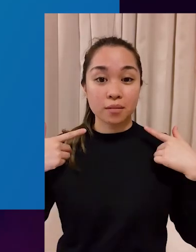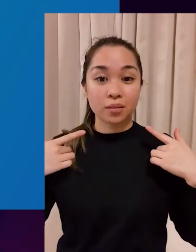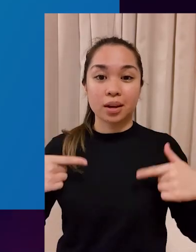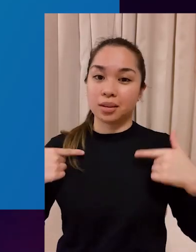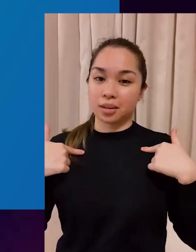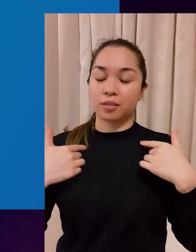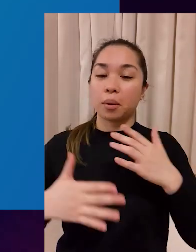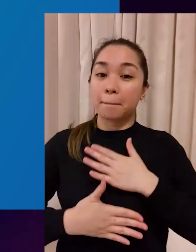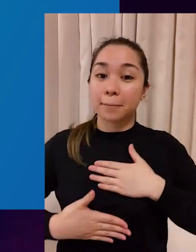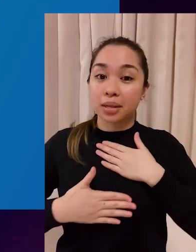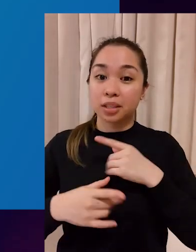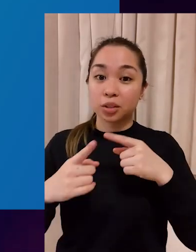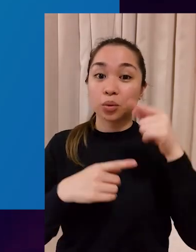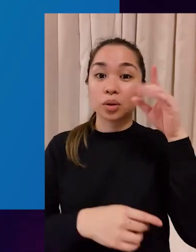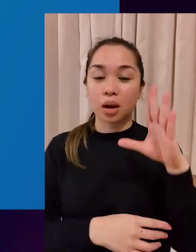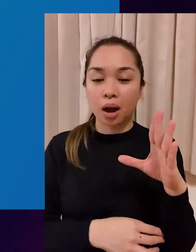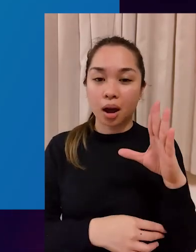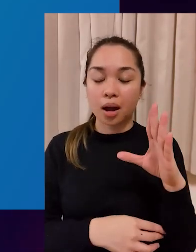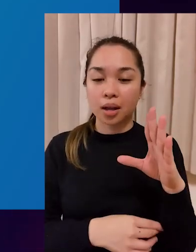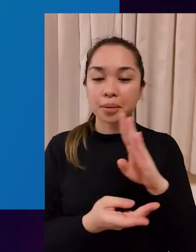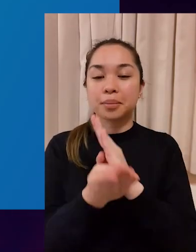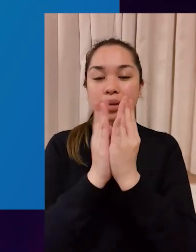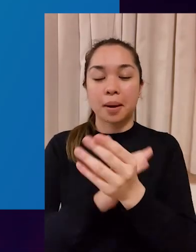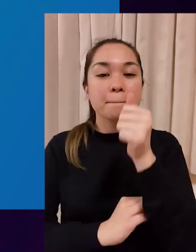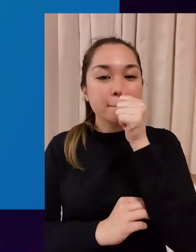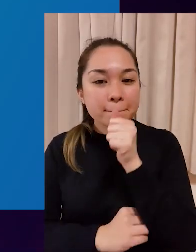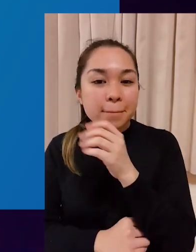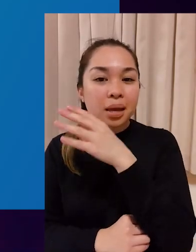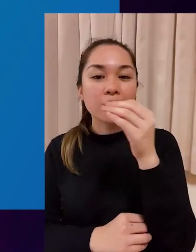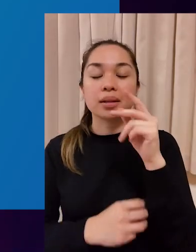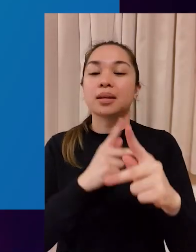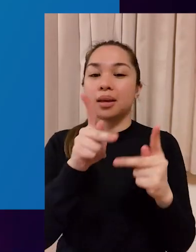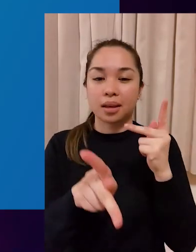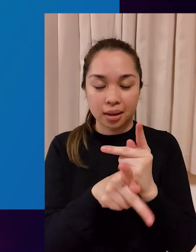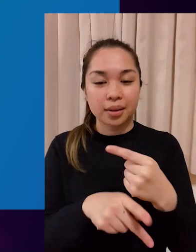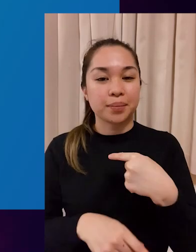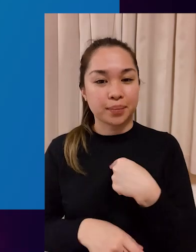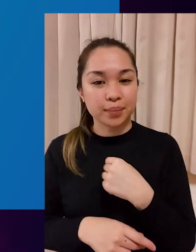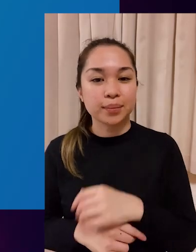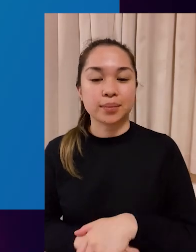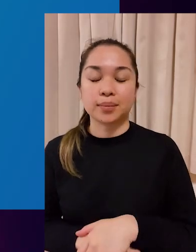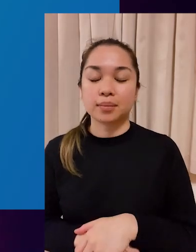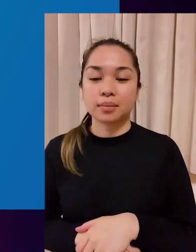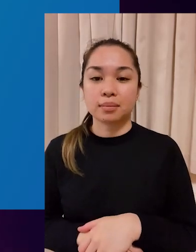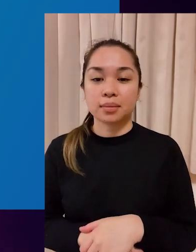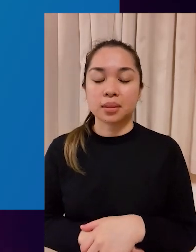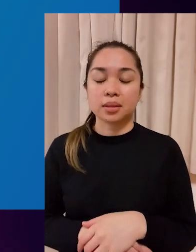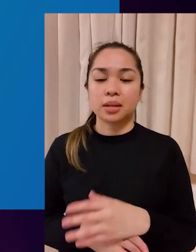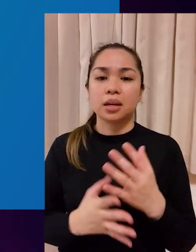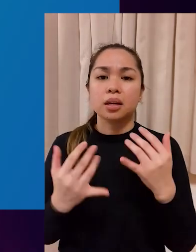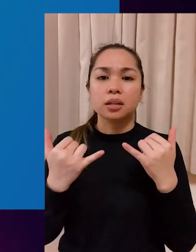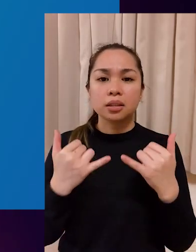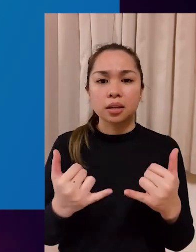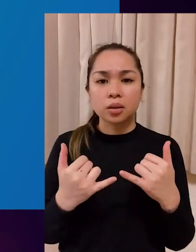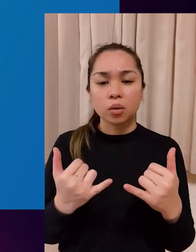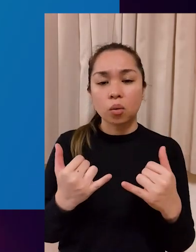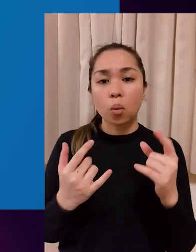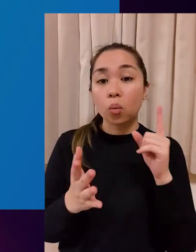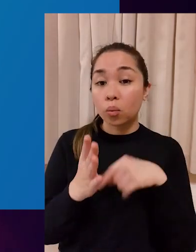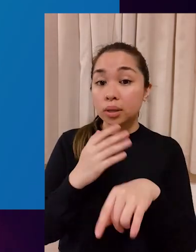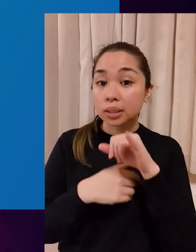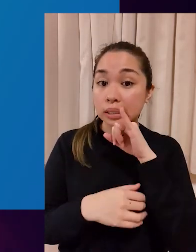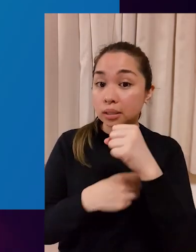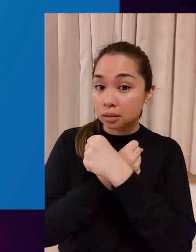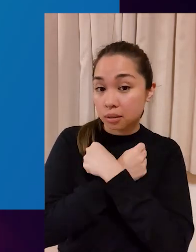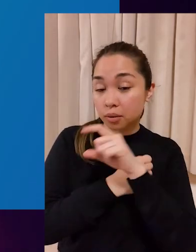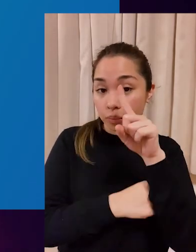that is to love like Him, to be patient and kind. Standard ng pag-ibig ay hindi ang ating kapwa, at maging